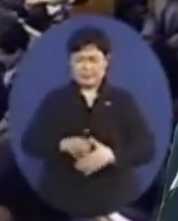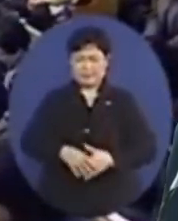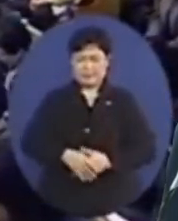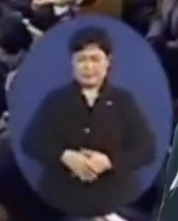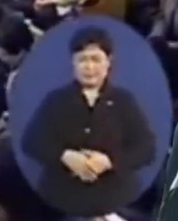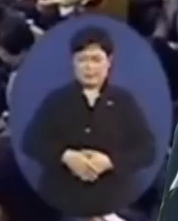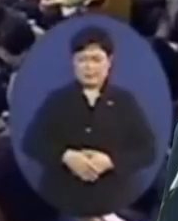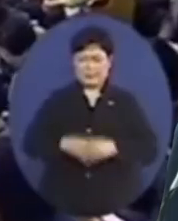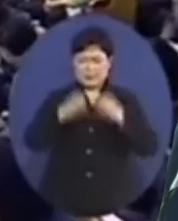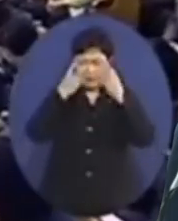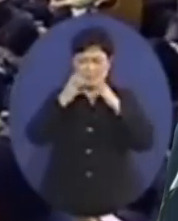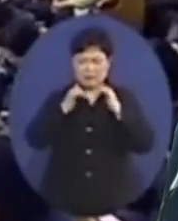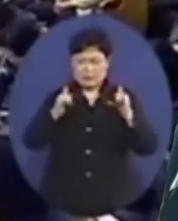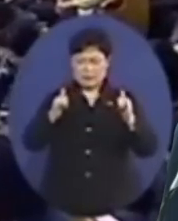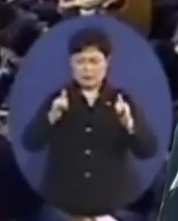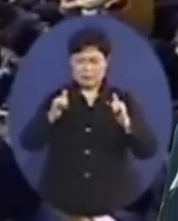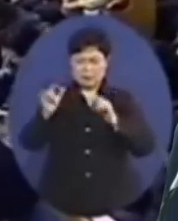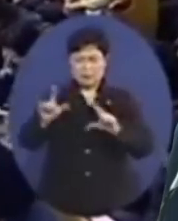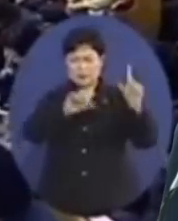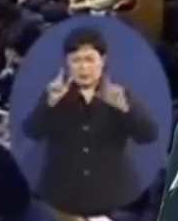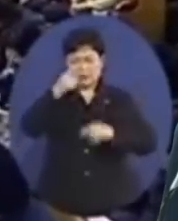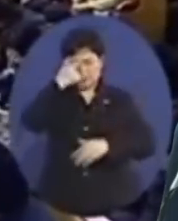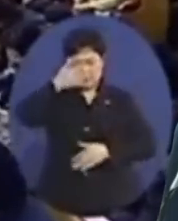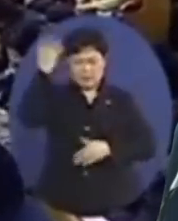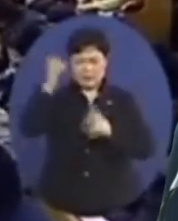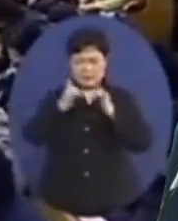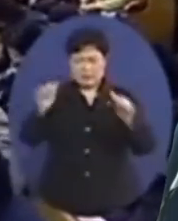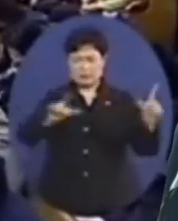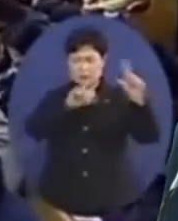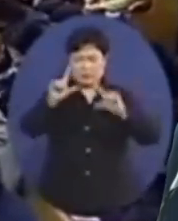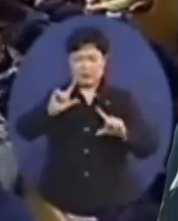새 사람으로 살고 옛 사람으로 살지 않게 도와주시옵소서.